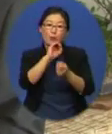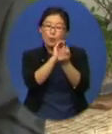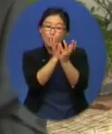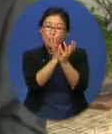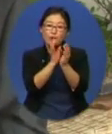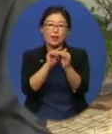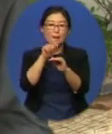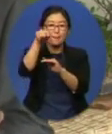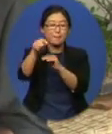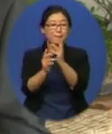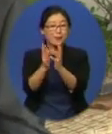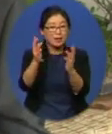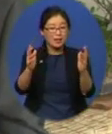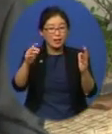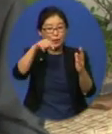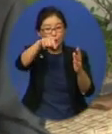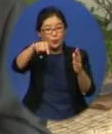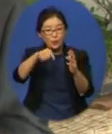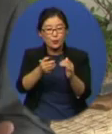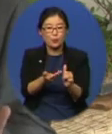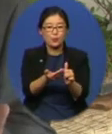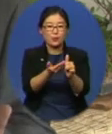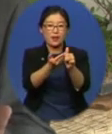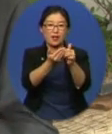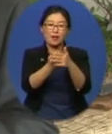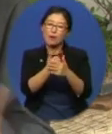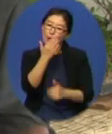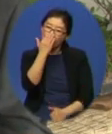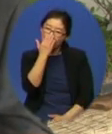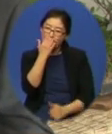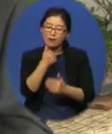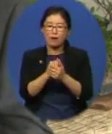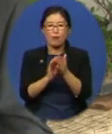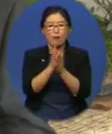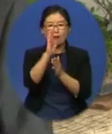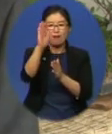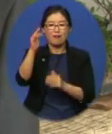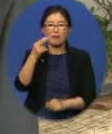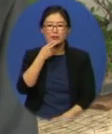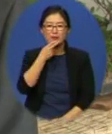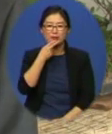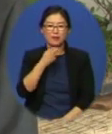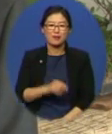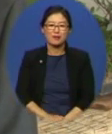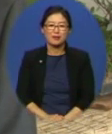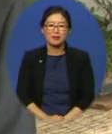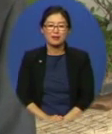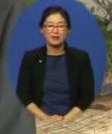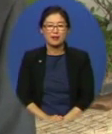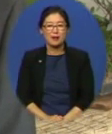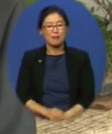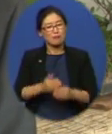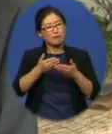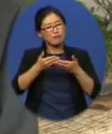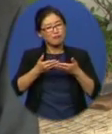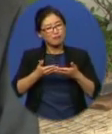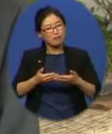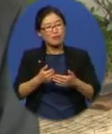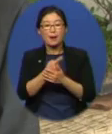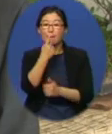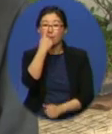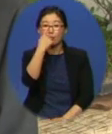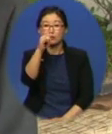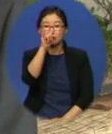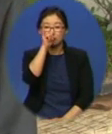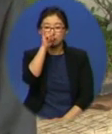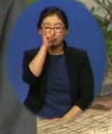때문에 좀 소박하고 좀 어떻게든 좀 화려한 맛은 없지만 그래도 은은한 우리 꽃 이거 좀 참